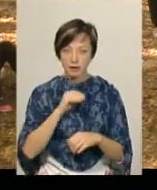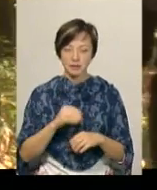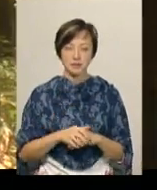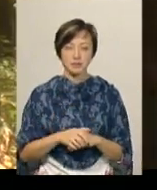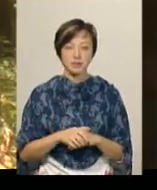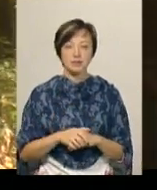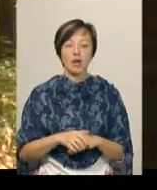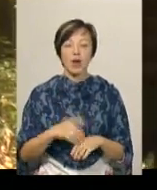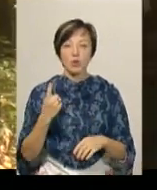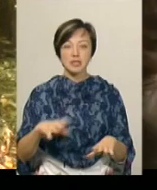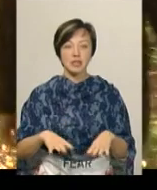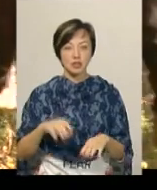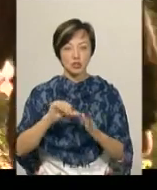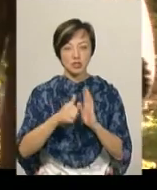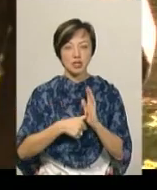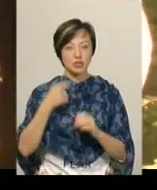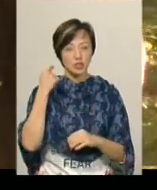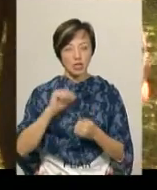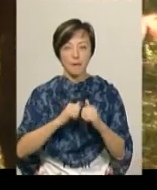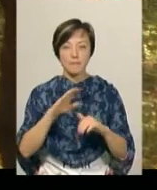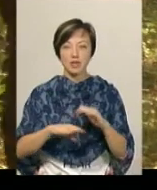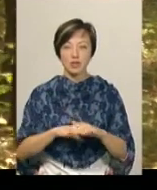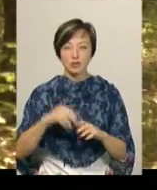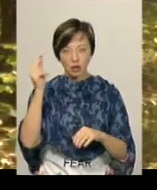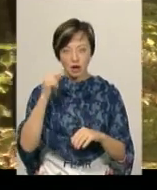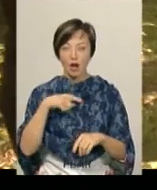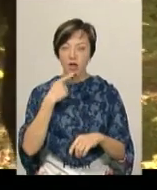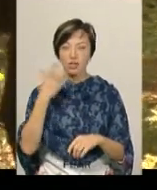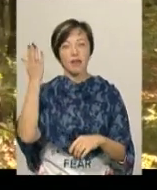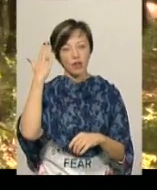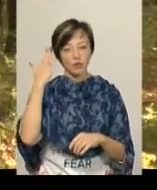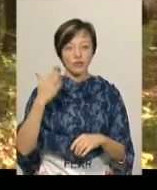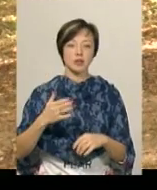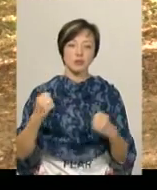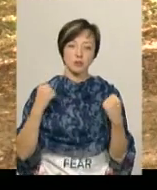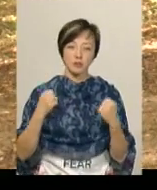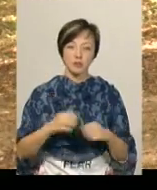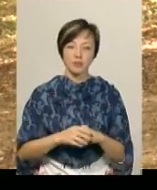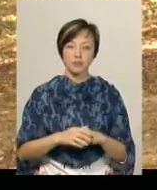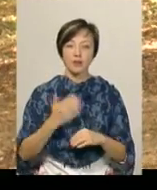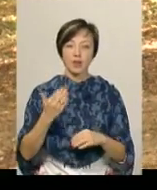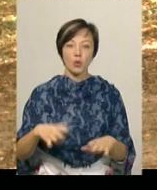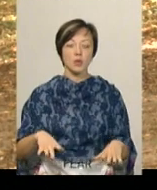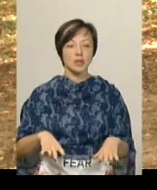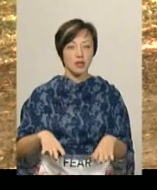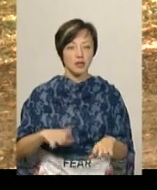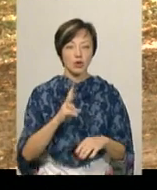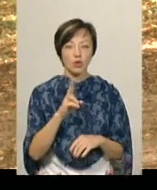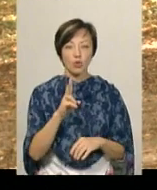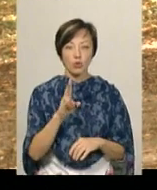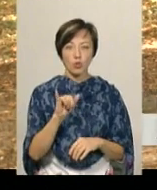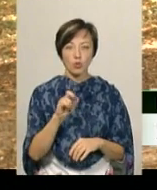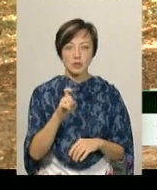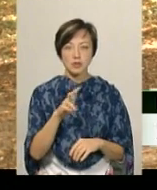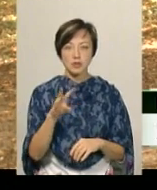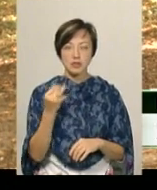сильний. Один із тренерів 16-річного кам'янецького школяра називає вихованця талановитим атлетом. Його тренер Кузьмінський